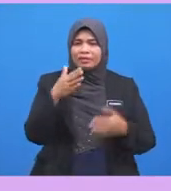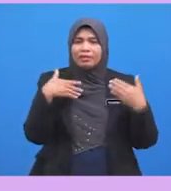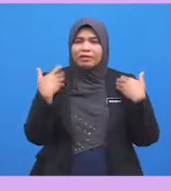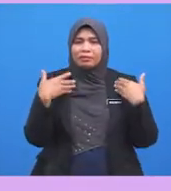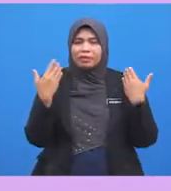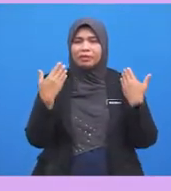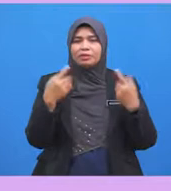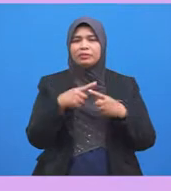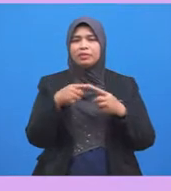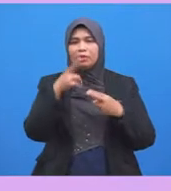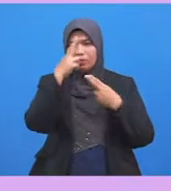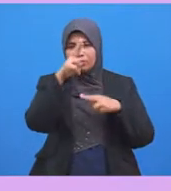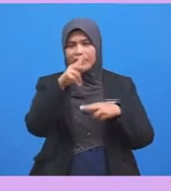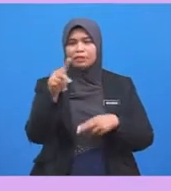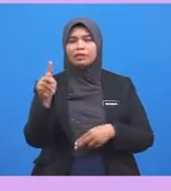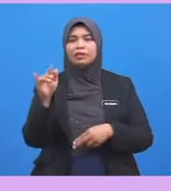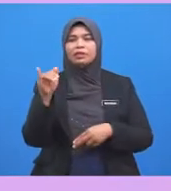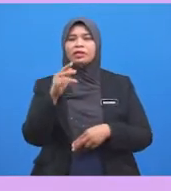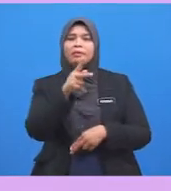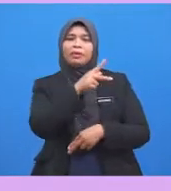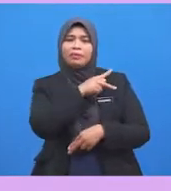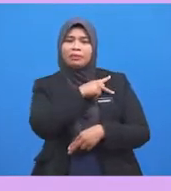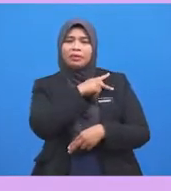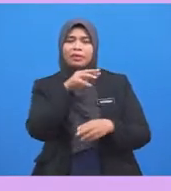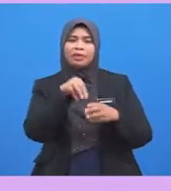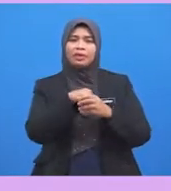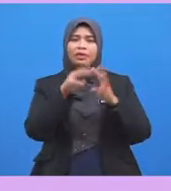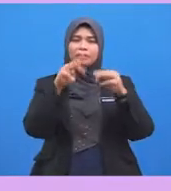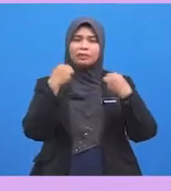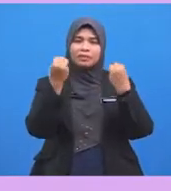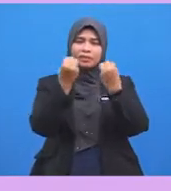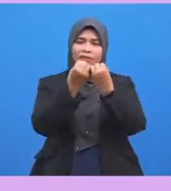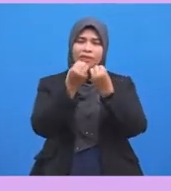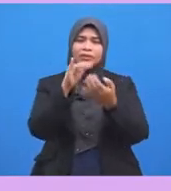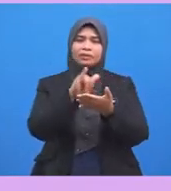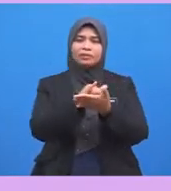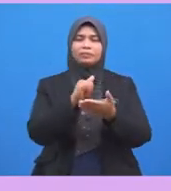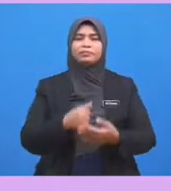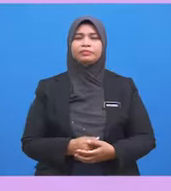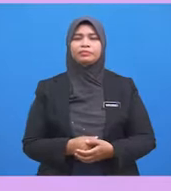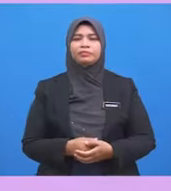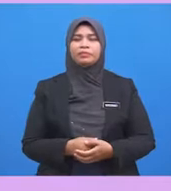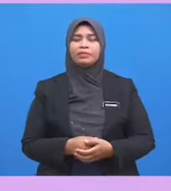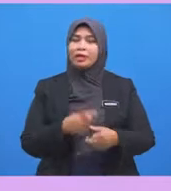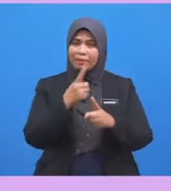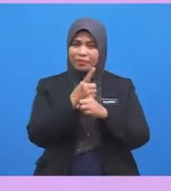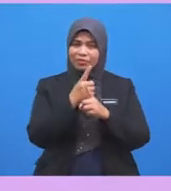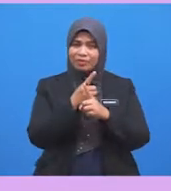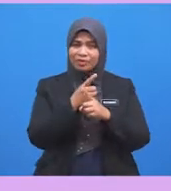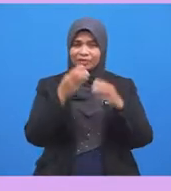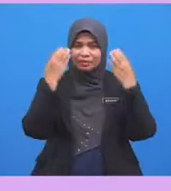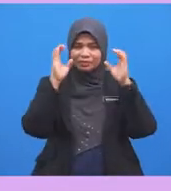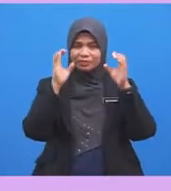gembira apabila menghormati pemimpin dalam masyarakat setempat. Betul tak, cikgu?